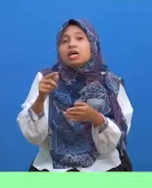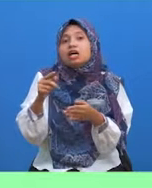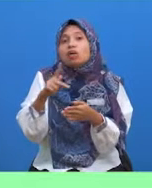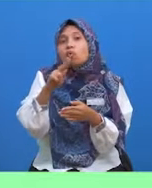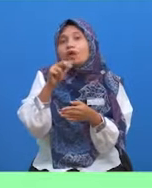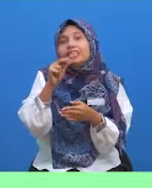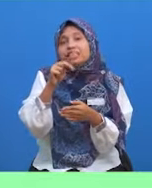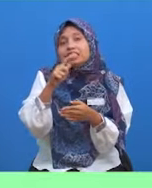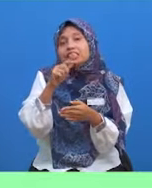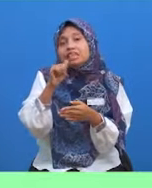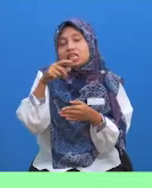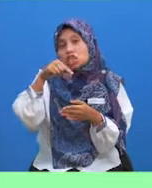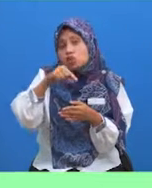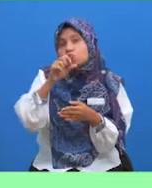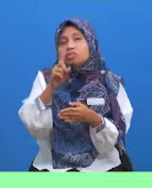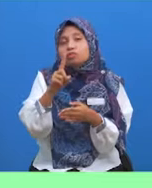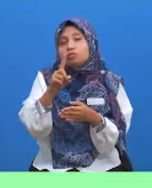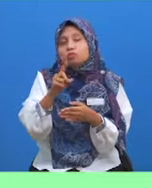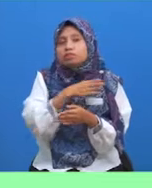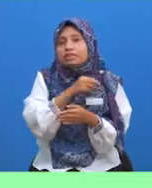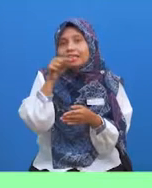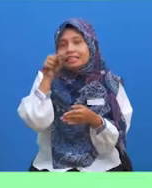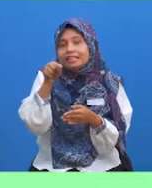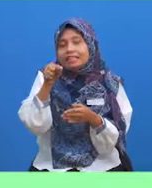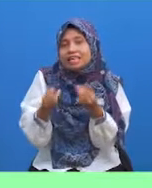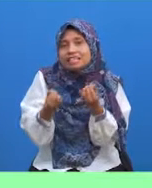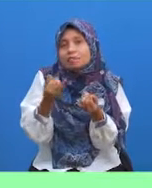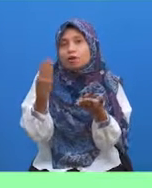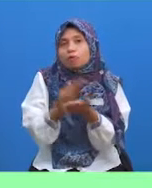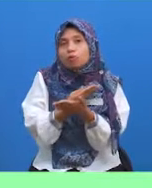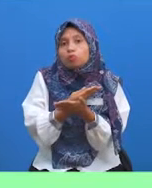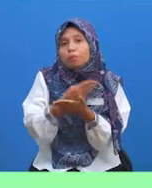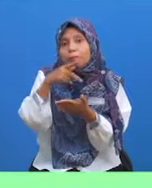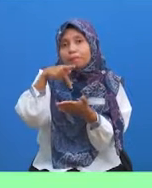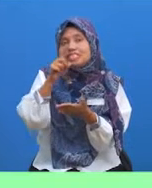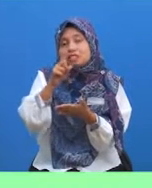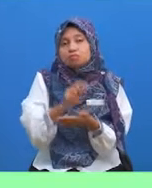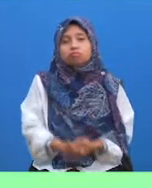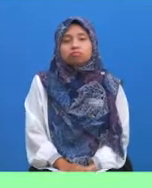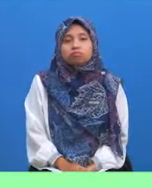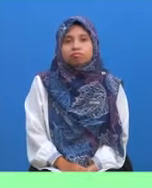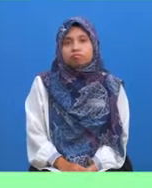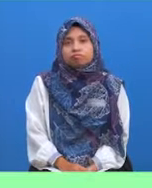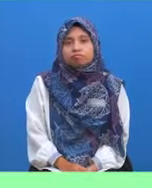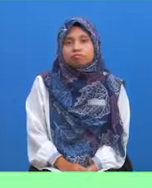keseimbangan baru Q1 dan titik keseimbangan baru di satu